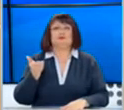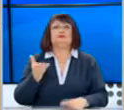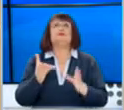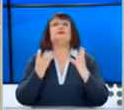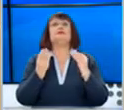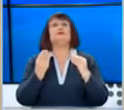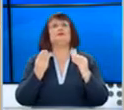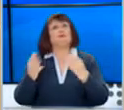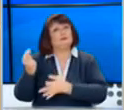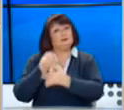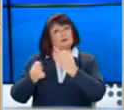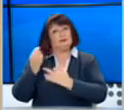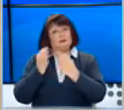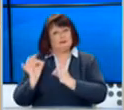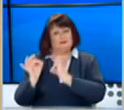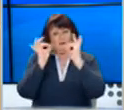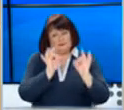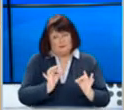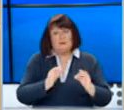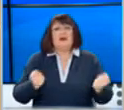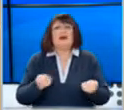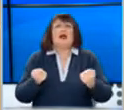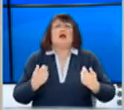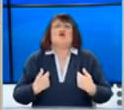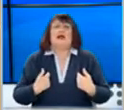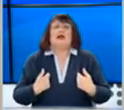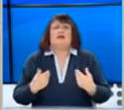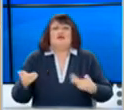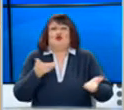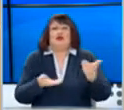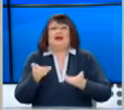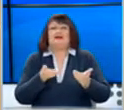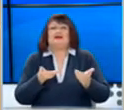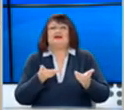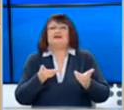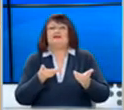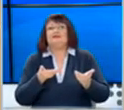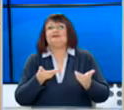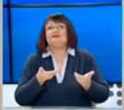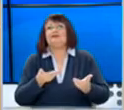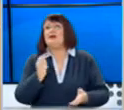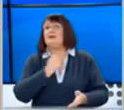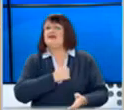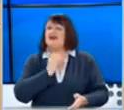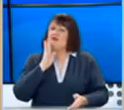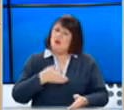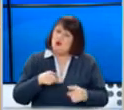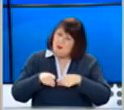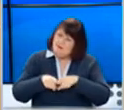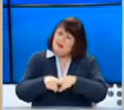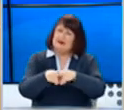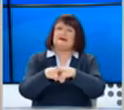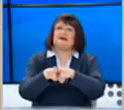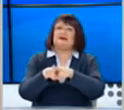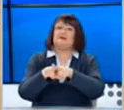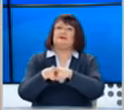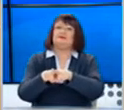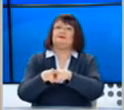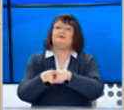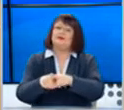τα οποία είπατε είναι ακριβώς αυτά τα οποία κάνουν. Άρα, τουλάχιστον στον τομέα αυτό, θεωρώ ότι μπορούμε να βρούμε έναν